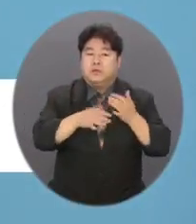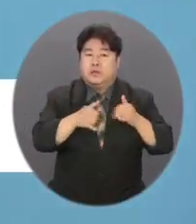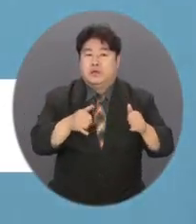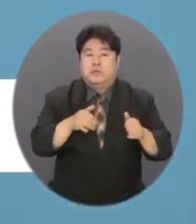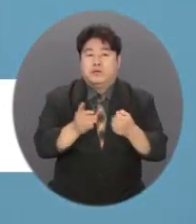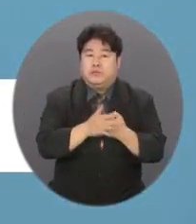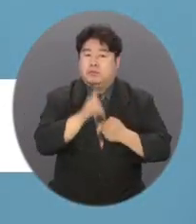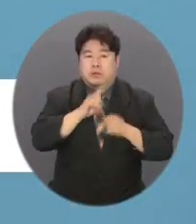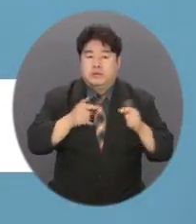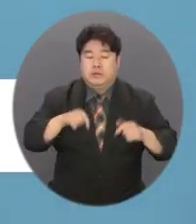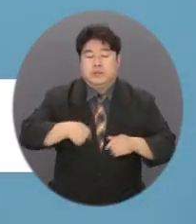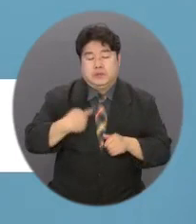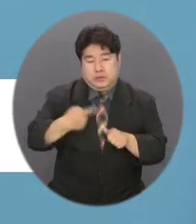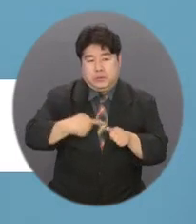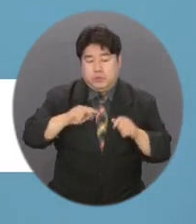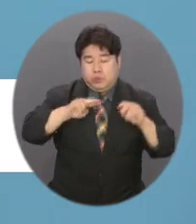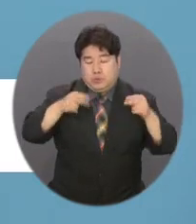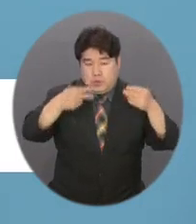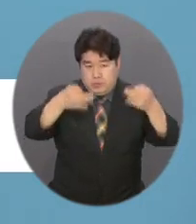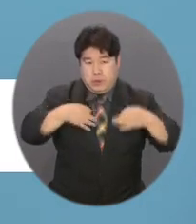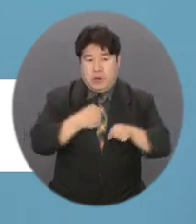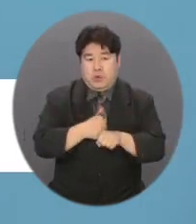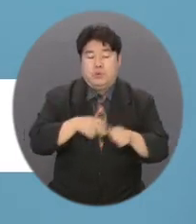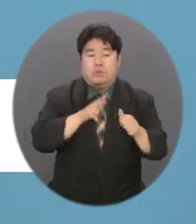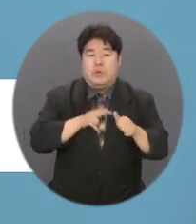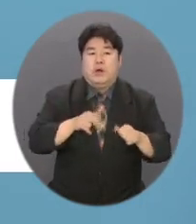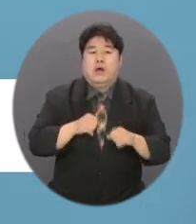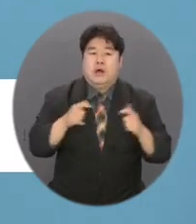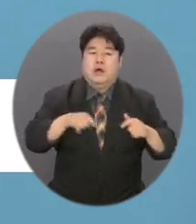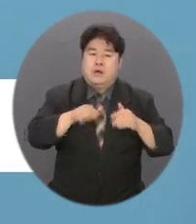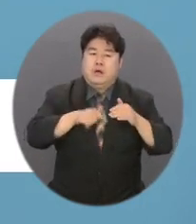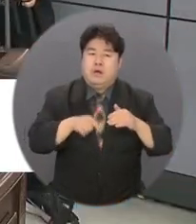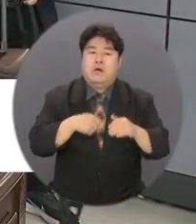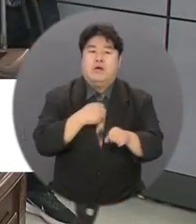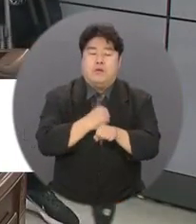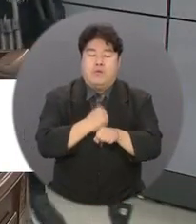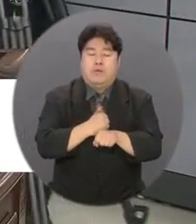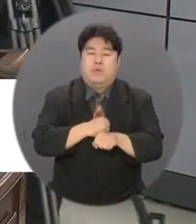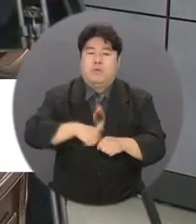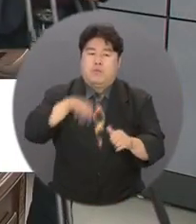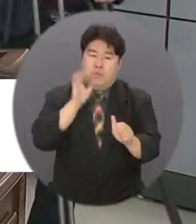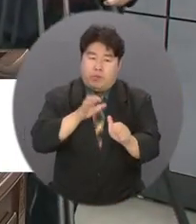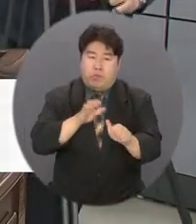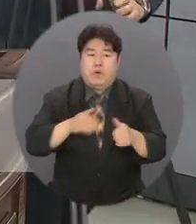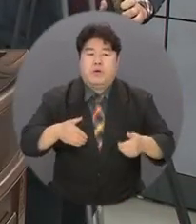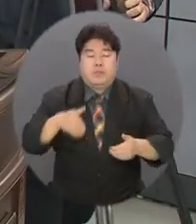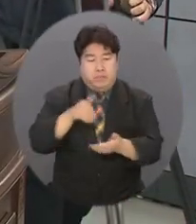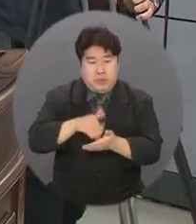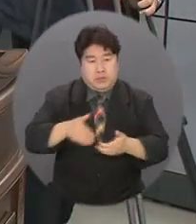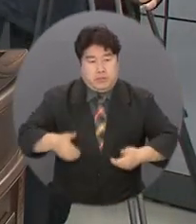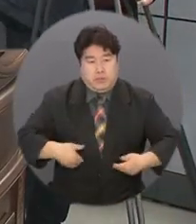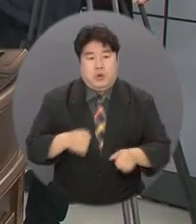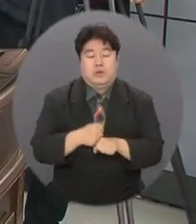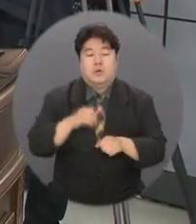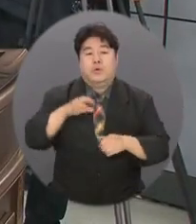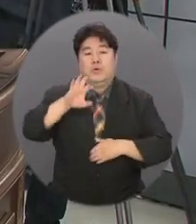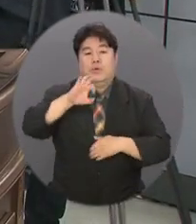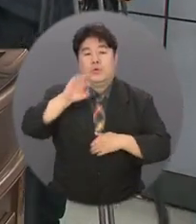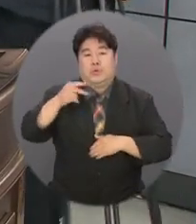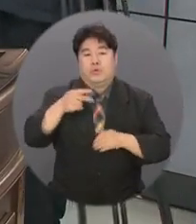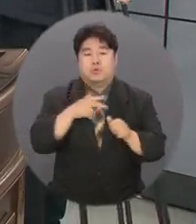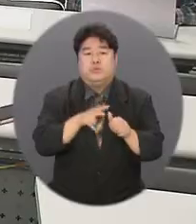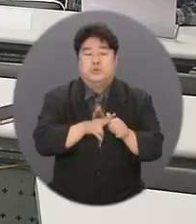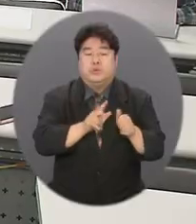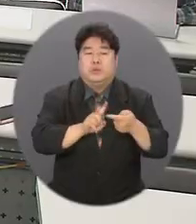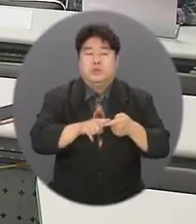하고 후보와 진영 내에서 맹렬한 반성이 필요하다 며 윤석열 후보를 겨냥해 씁니다 그러면서